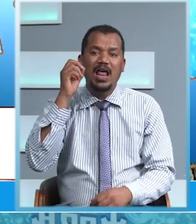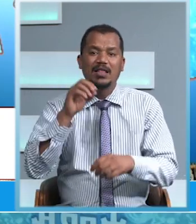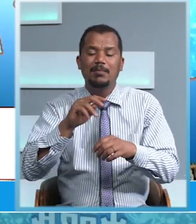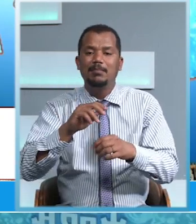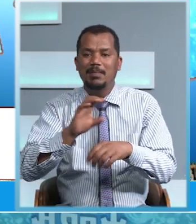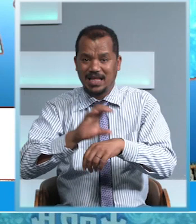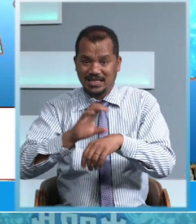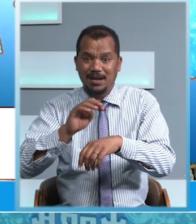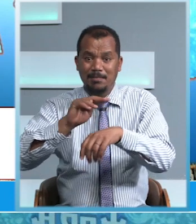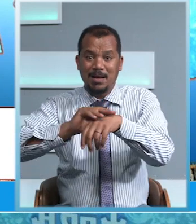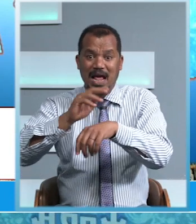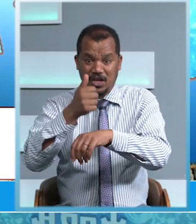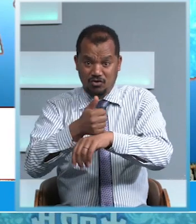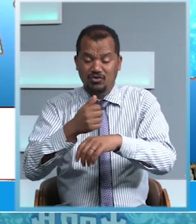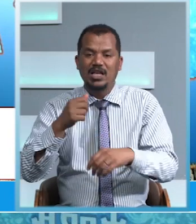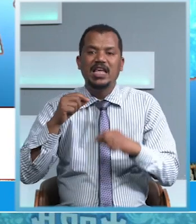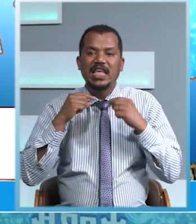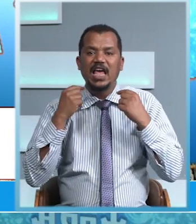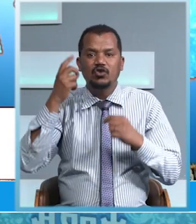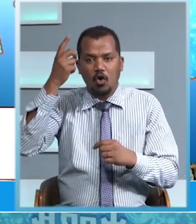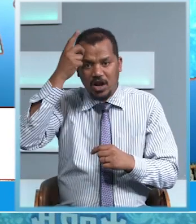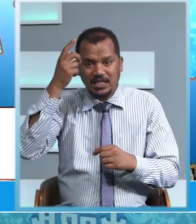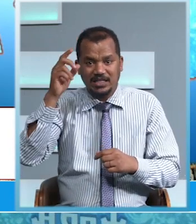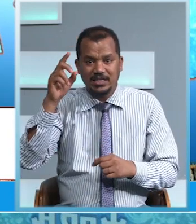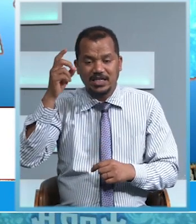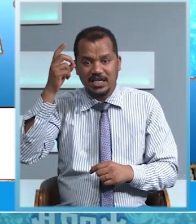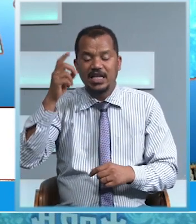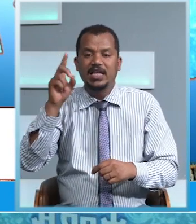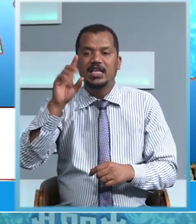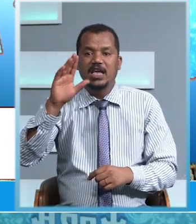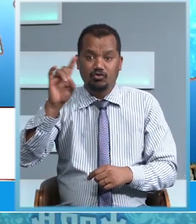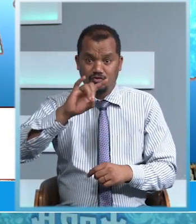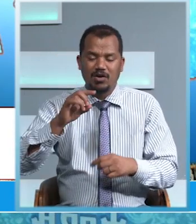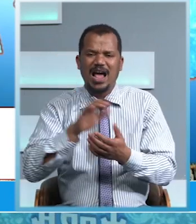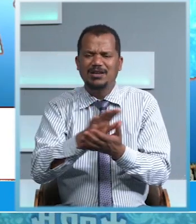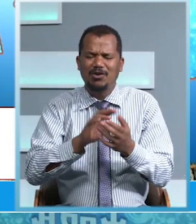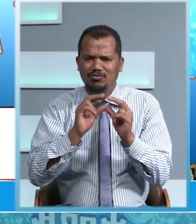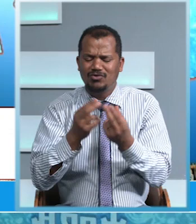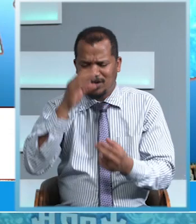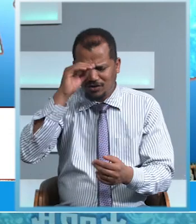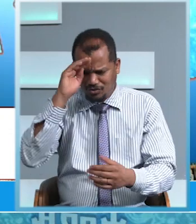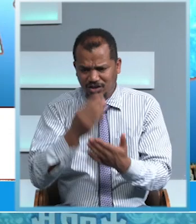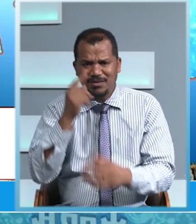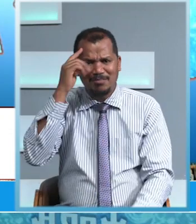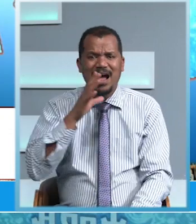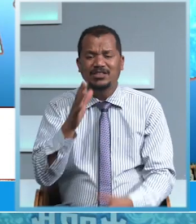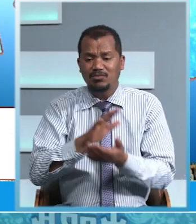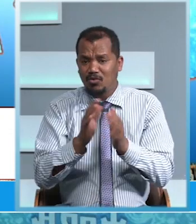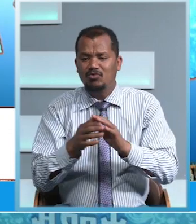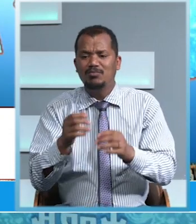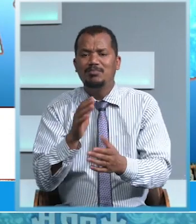የኢትዮጵያ ወንጌላዊት ቤተክርስቲያን መካነ ኢየሱስ ፕሬዝዳንት ቄስ ዮናስ ይገዙ በበኩላቸው አሸባሪ ቡድኑ ለሰው ልጅ የማያስብ